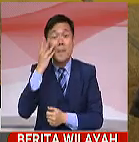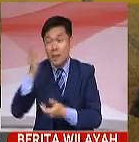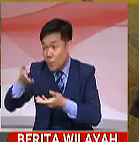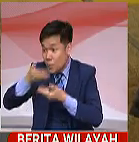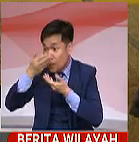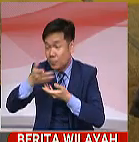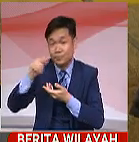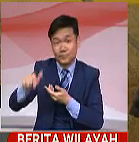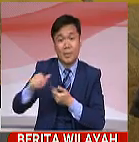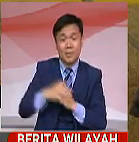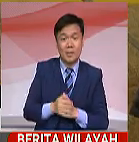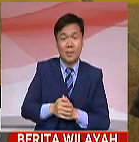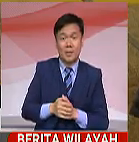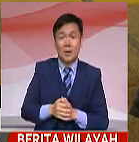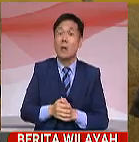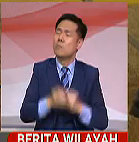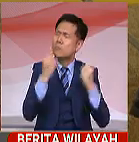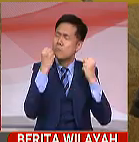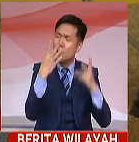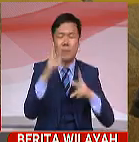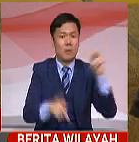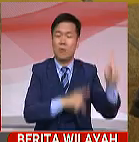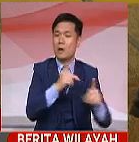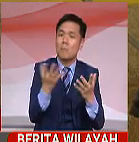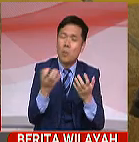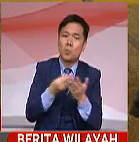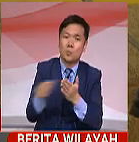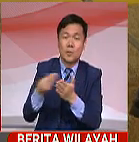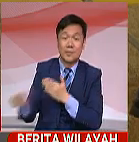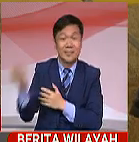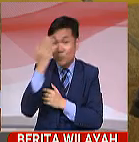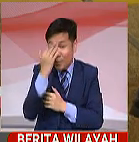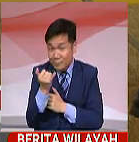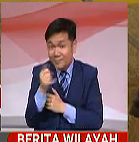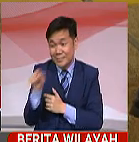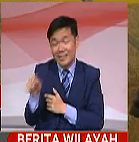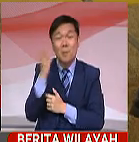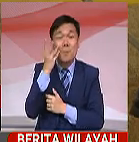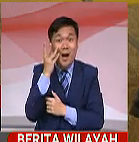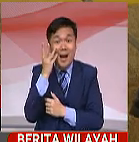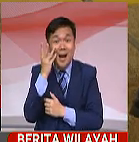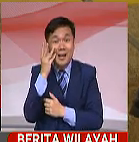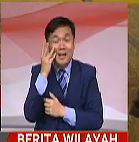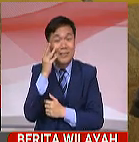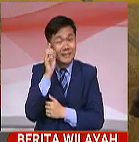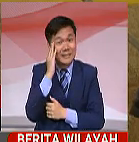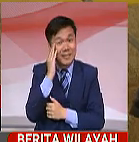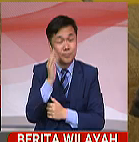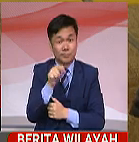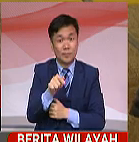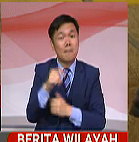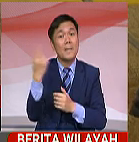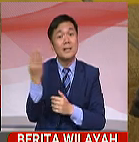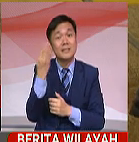untuk proses beras wangi ini permintaan sangat menggalakkan sebab beras wangi ini kalau kita tahu kebanyakan kita beli